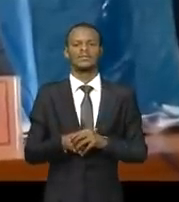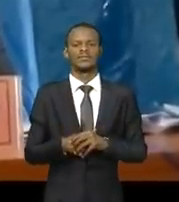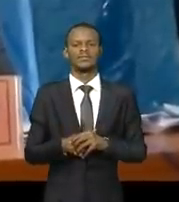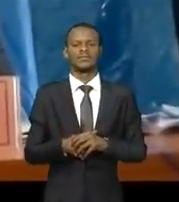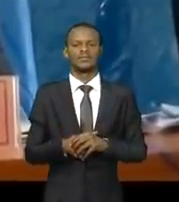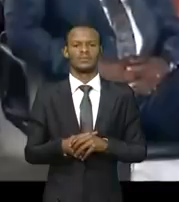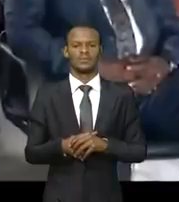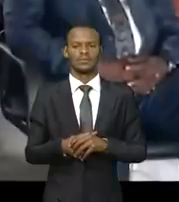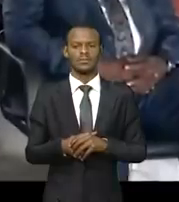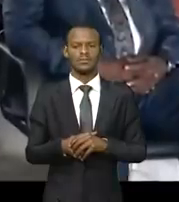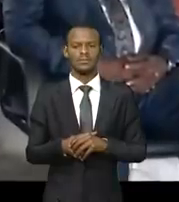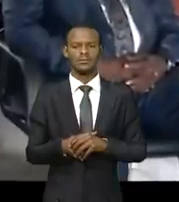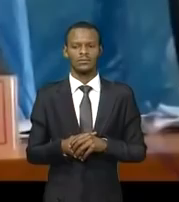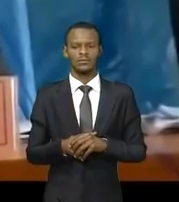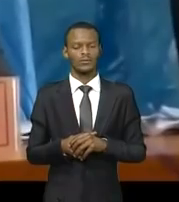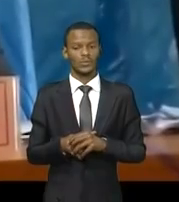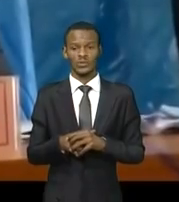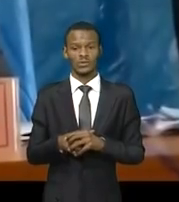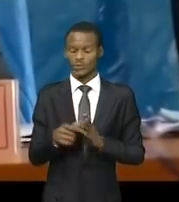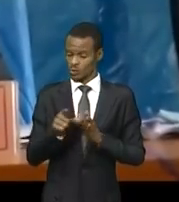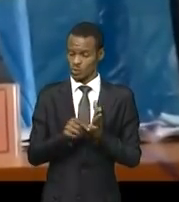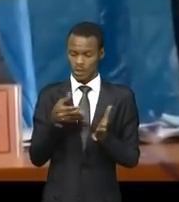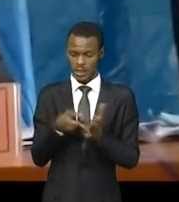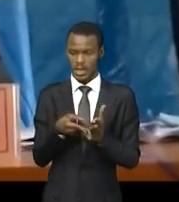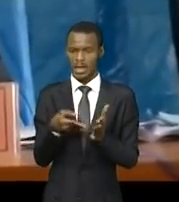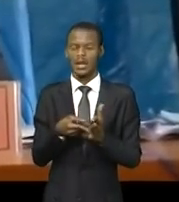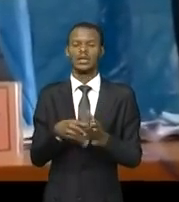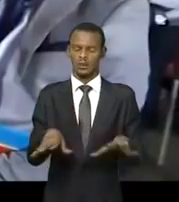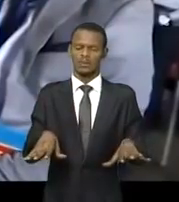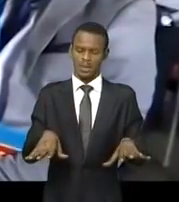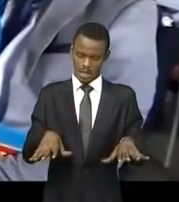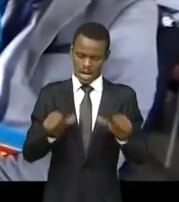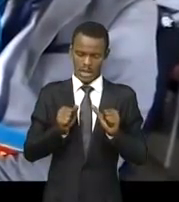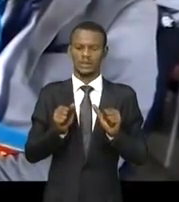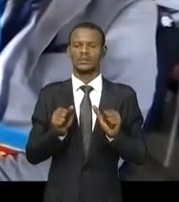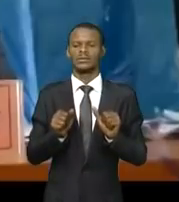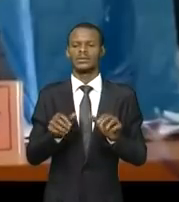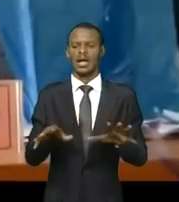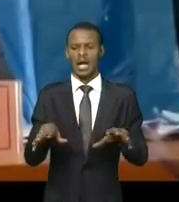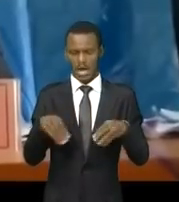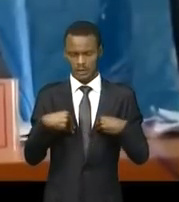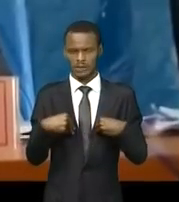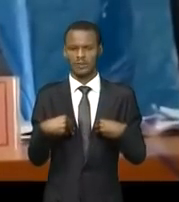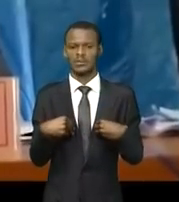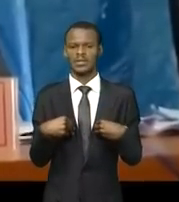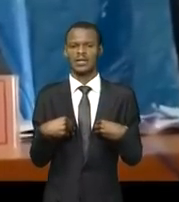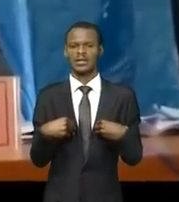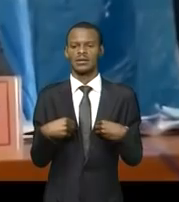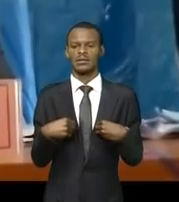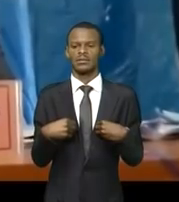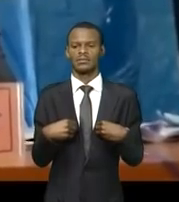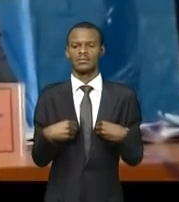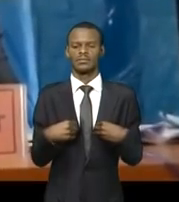recevable moyennant les différents amendements et les différentes